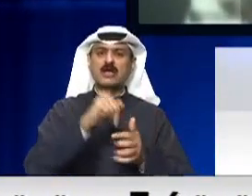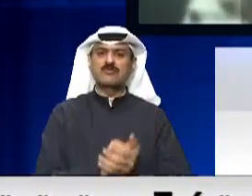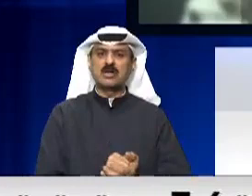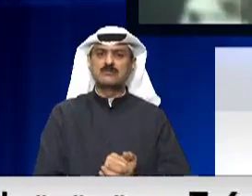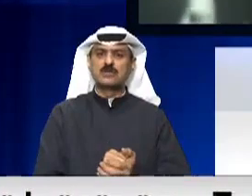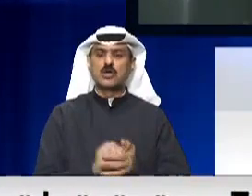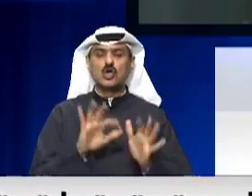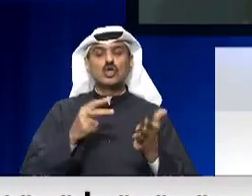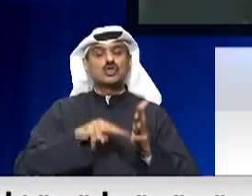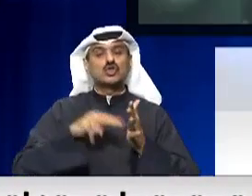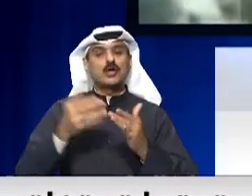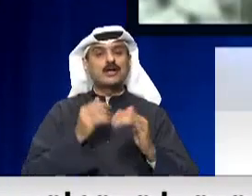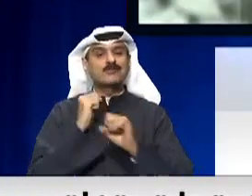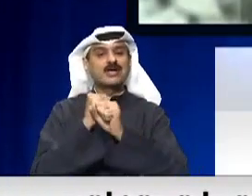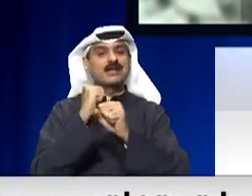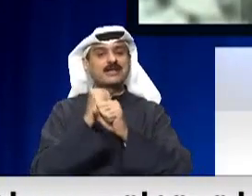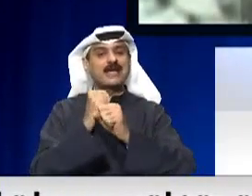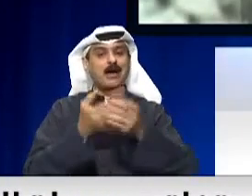كيفية التعامل